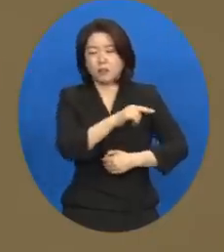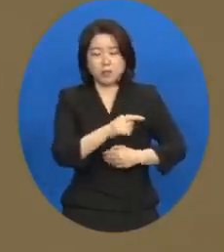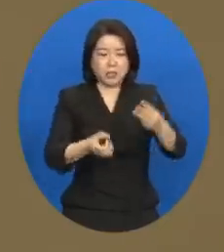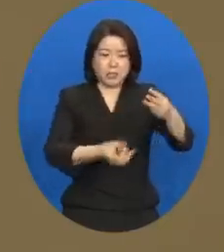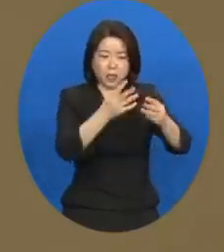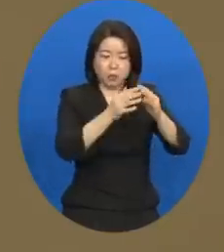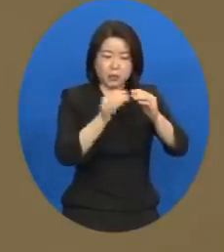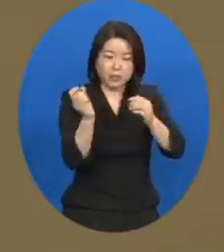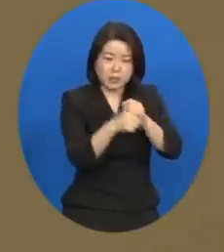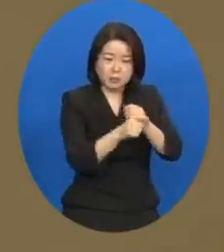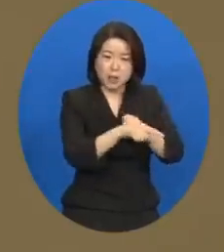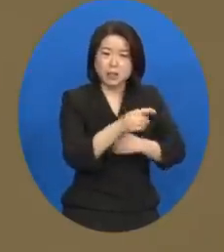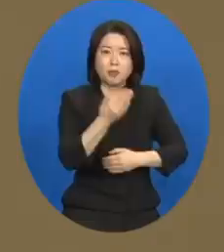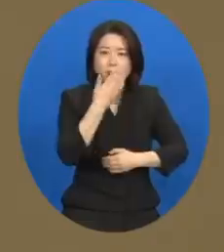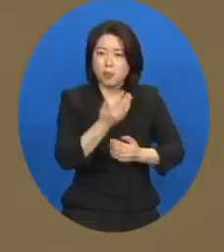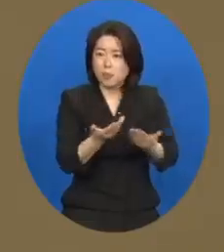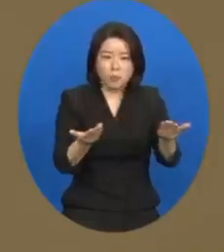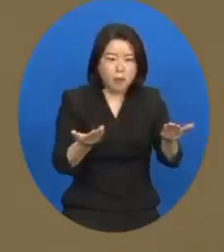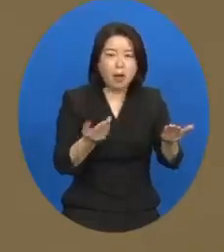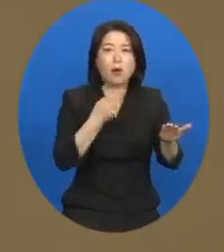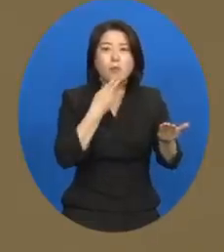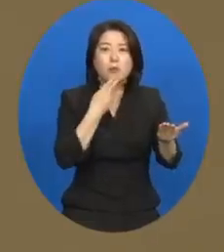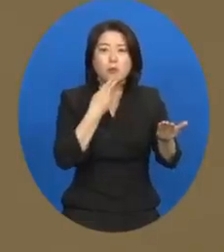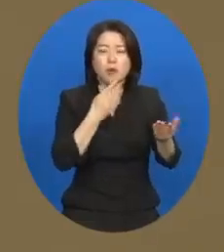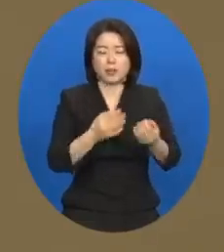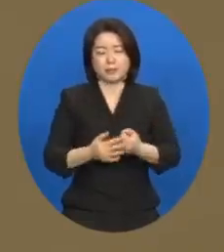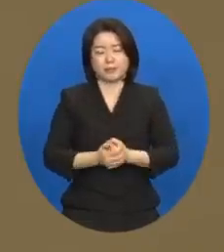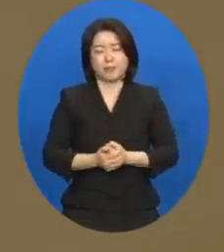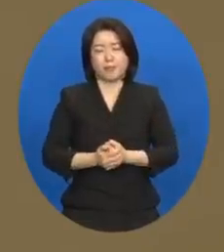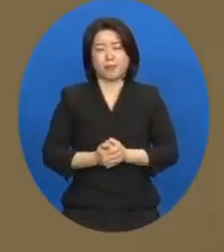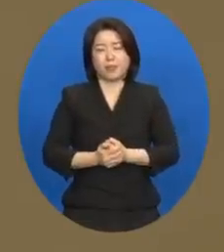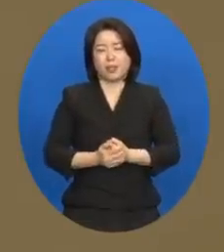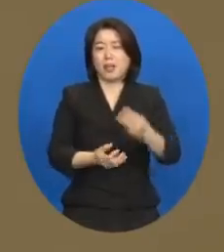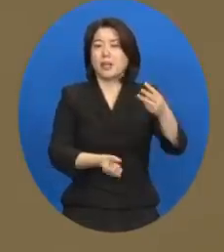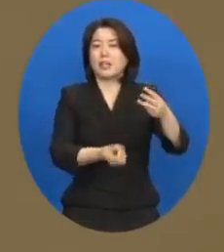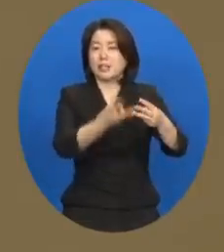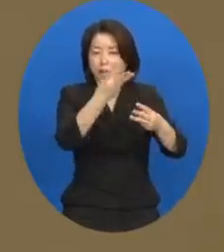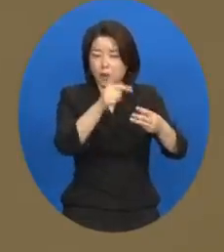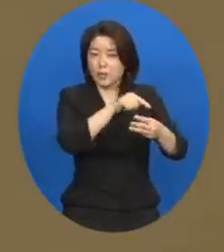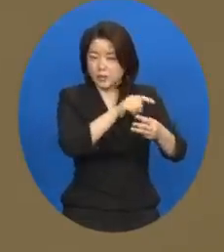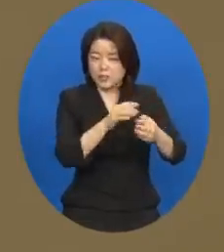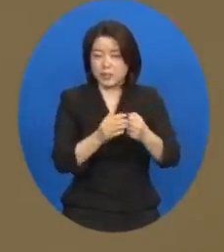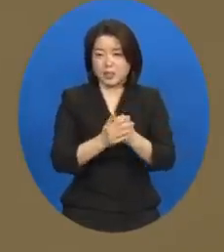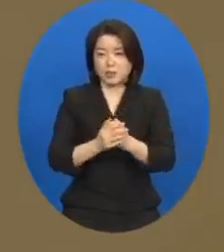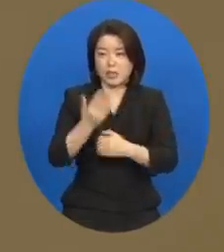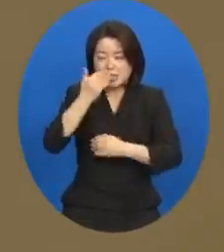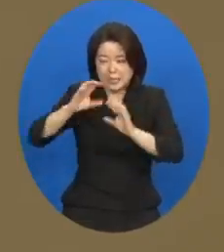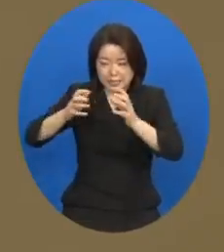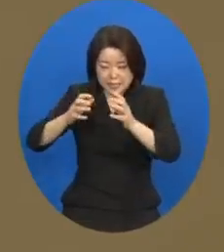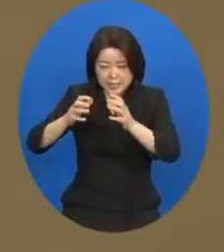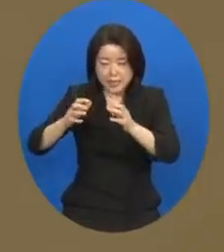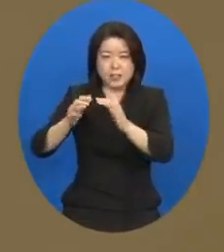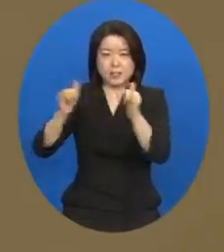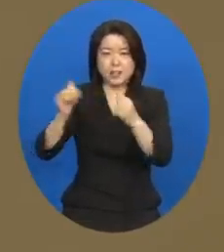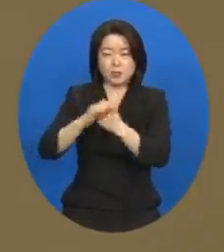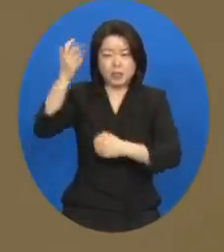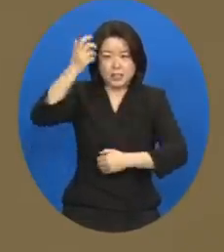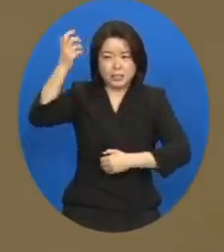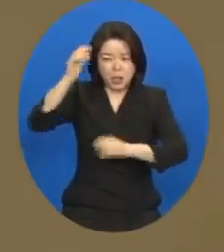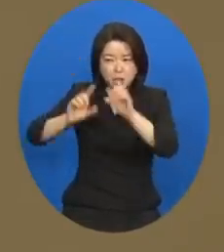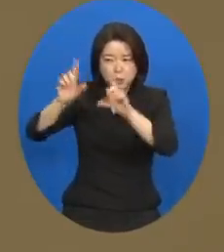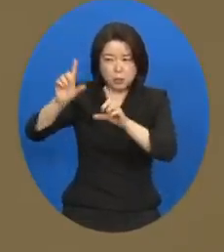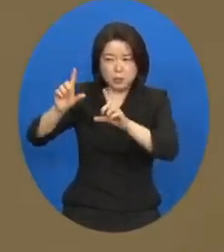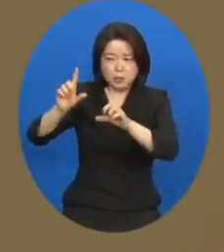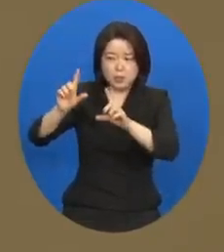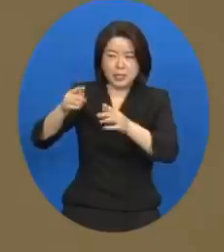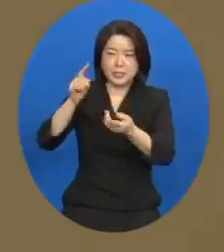되는 겁니다. 레위 지파는 이스라엘 백성의 영적인 상태를 그대로 보여주는 지표가